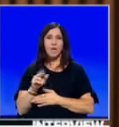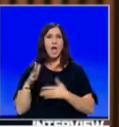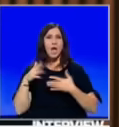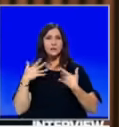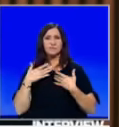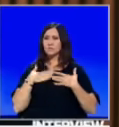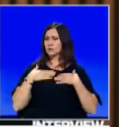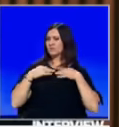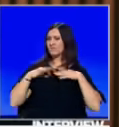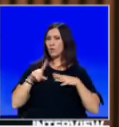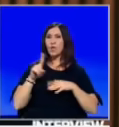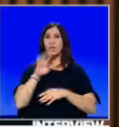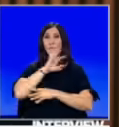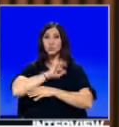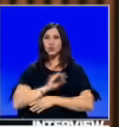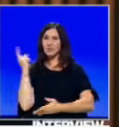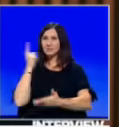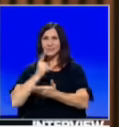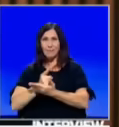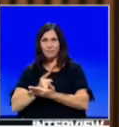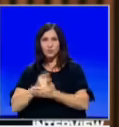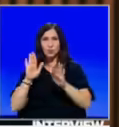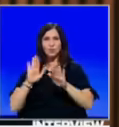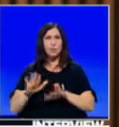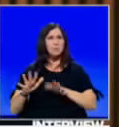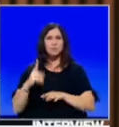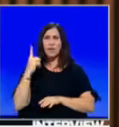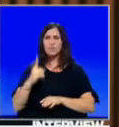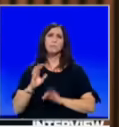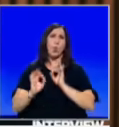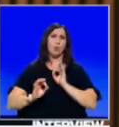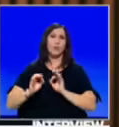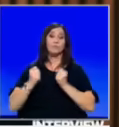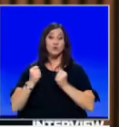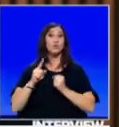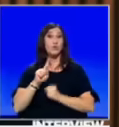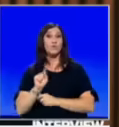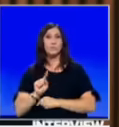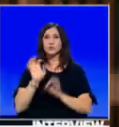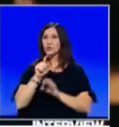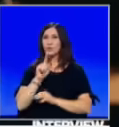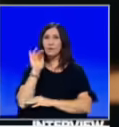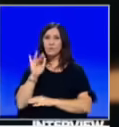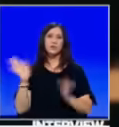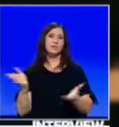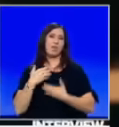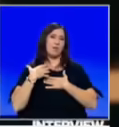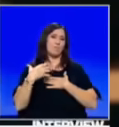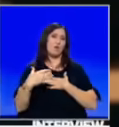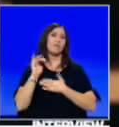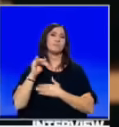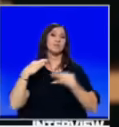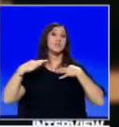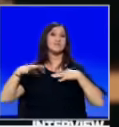искам да съм свободен, а не да получавам заповеди. Оставих, може би, един доста удобен живот, но въпросът никога не е бил да стана богат, а да